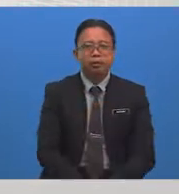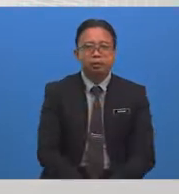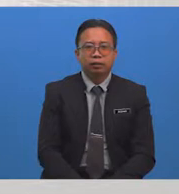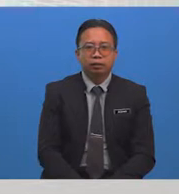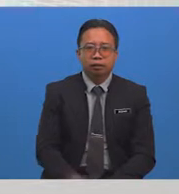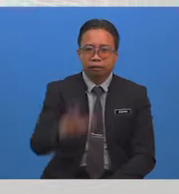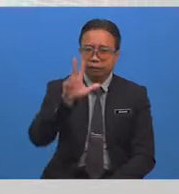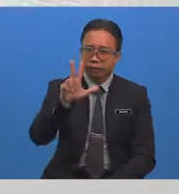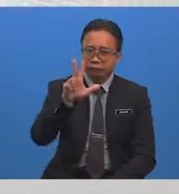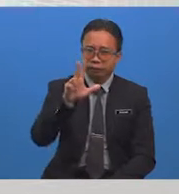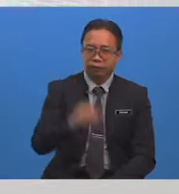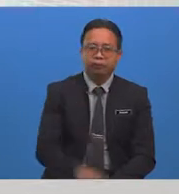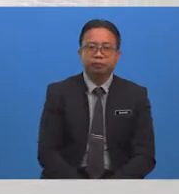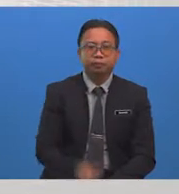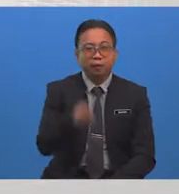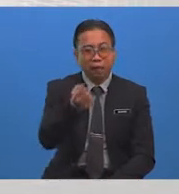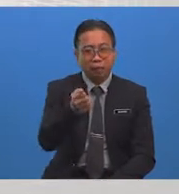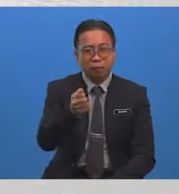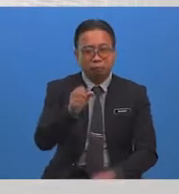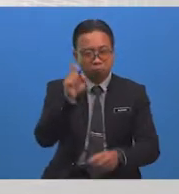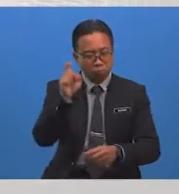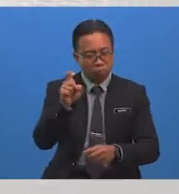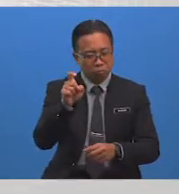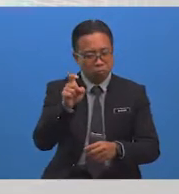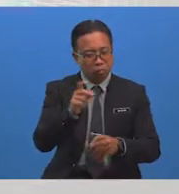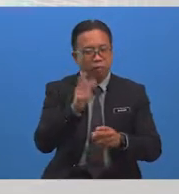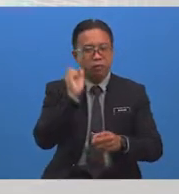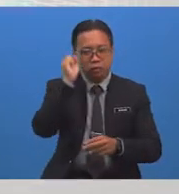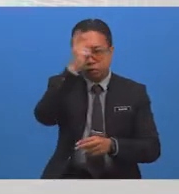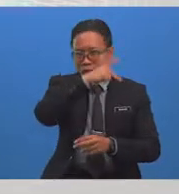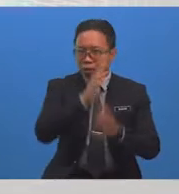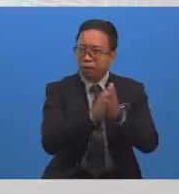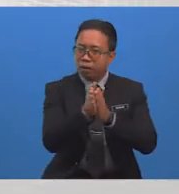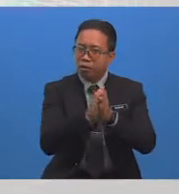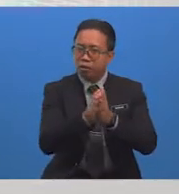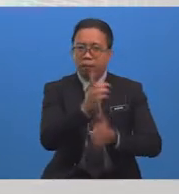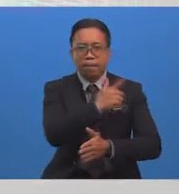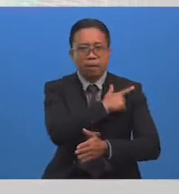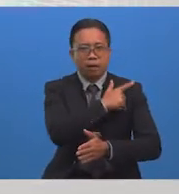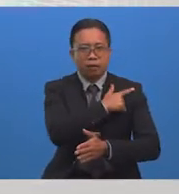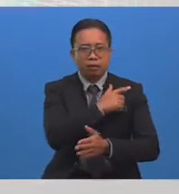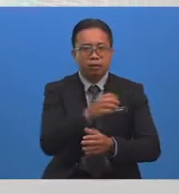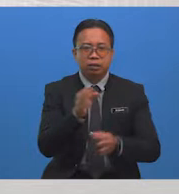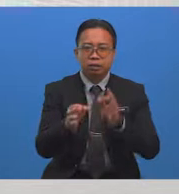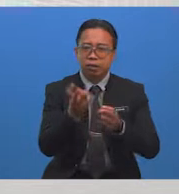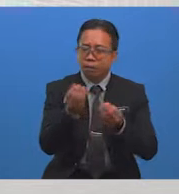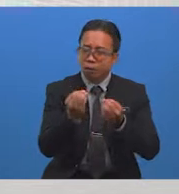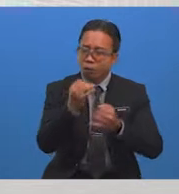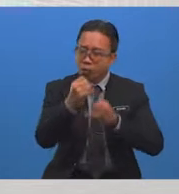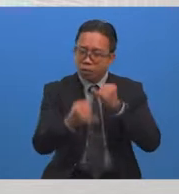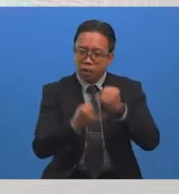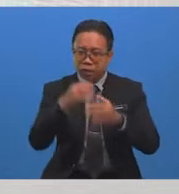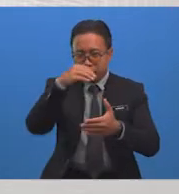tiga kamu untuk bersikap rajin malas Jika kamu hendak bercahaya dalam